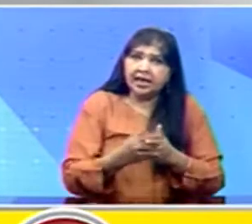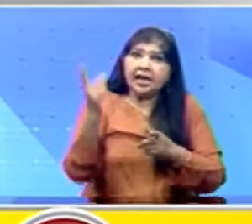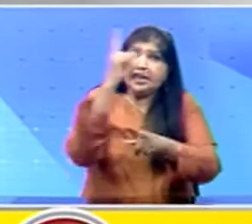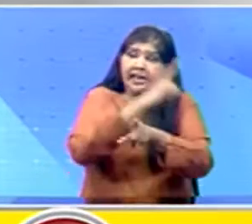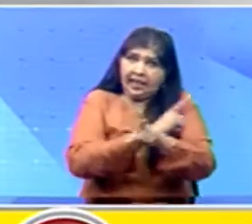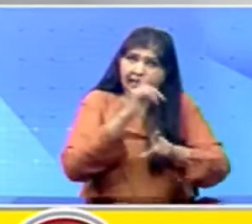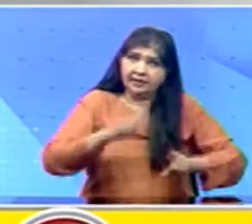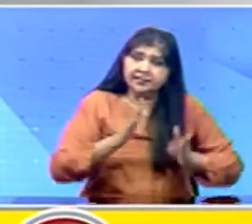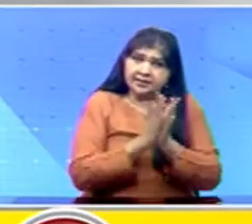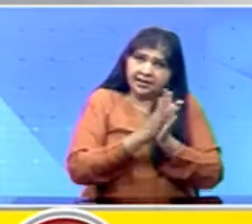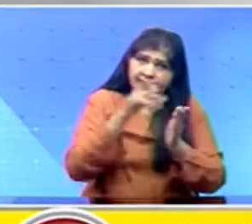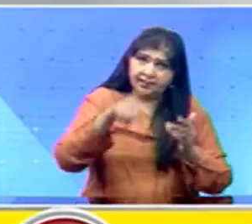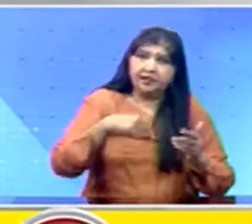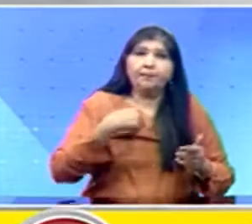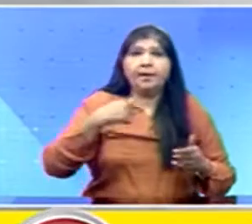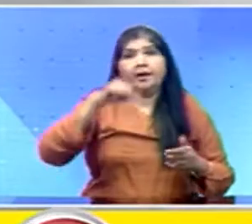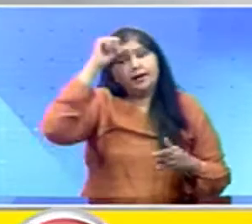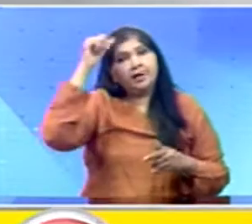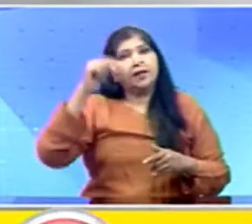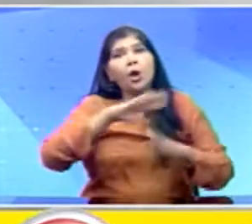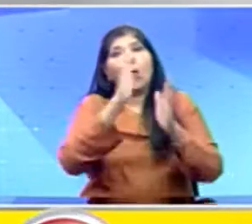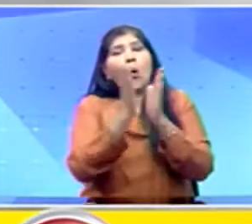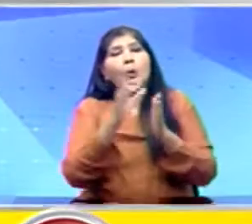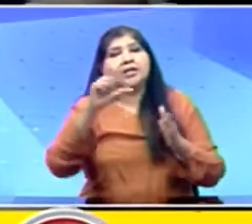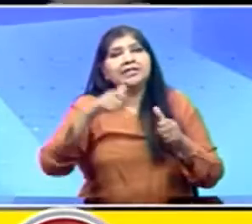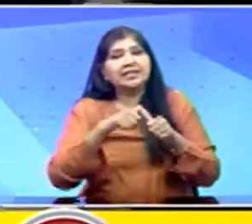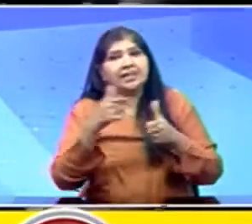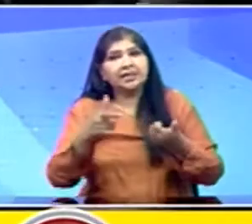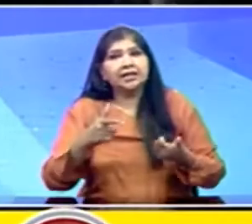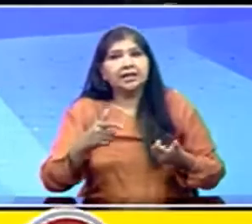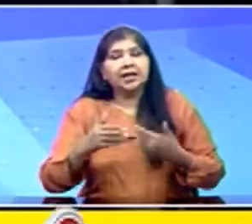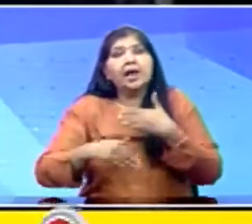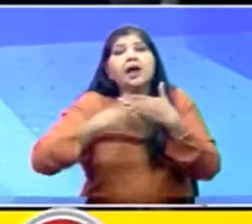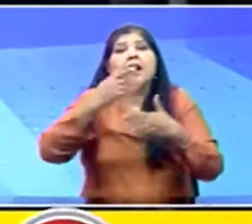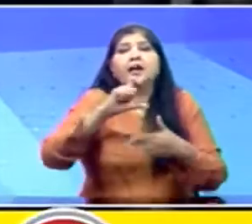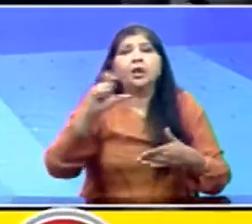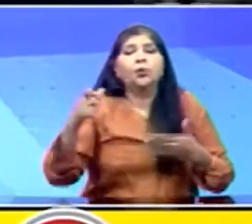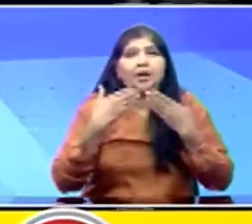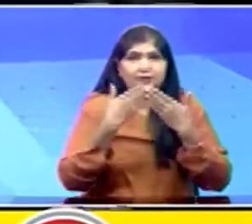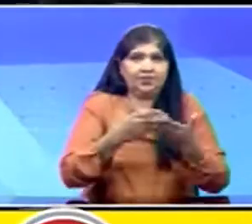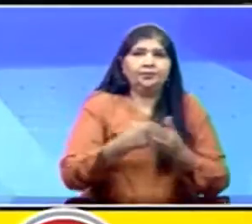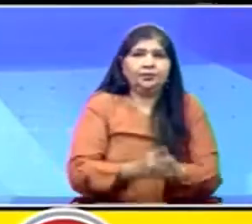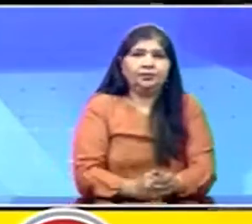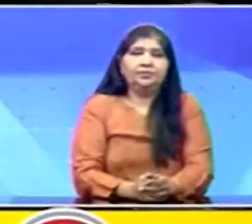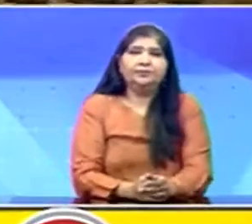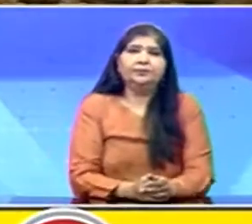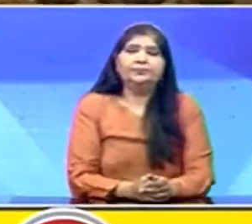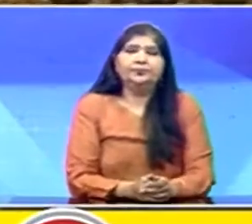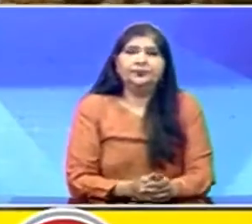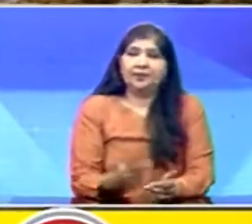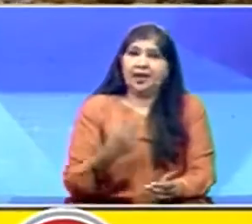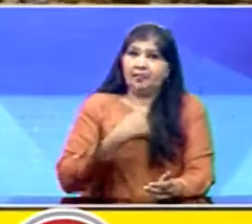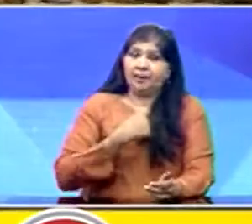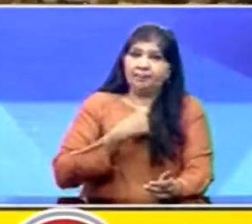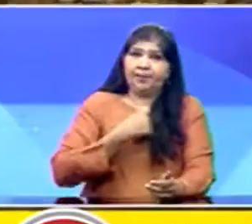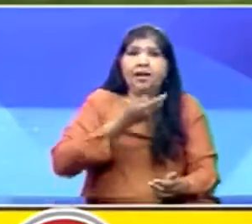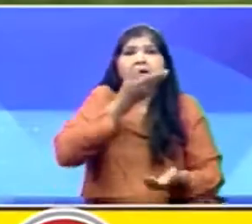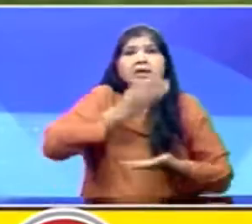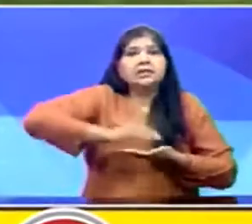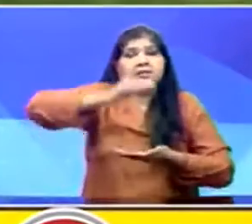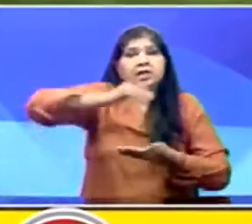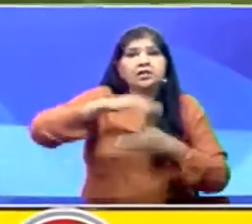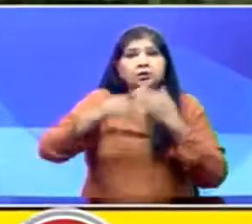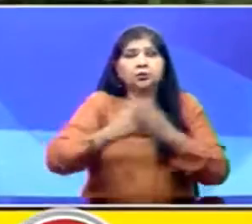मैं देश के सभी सियेस को अग्रिम बदाई दिता हूँ हम अपने जलस्रोतों को